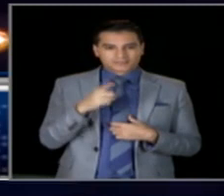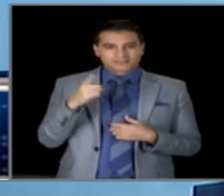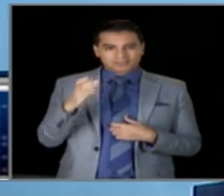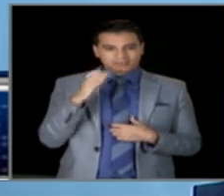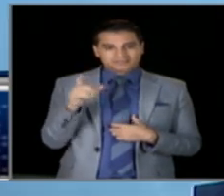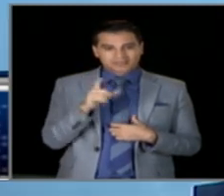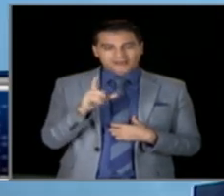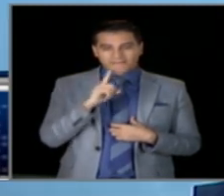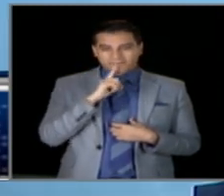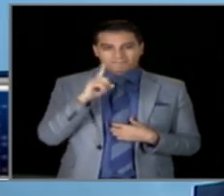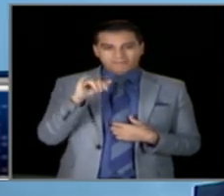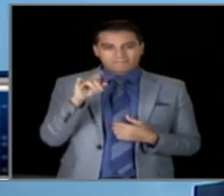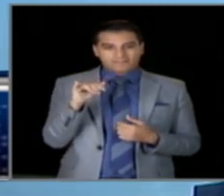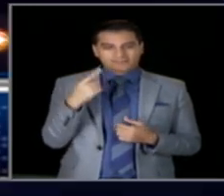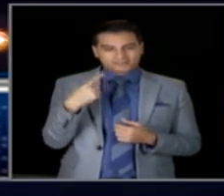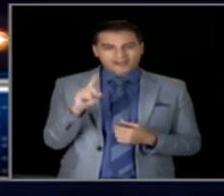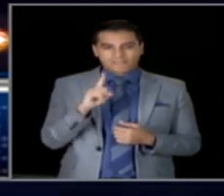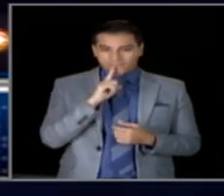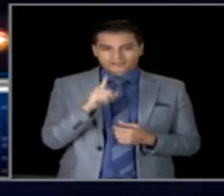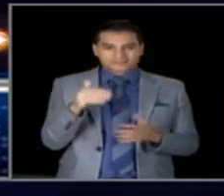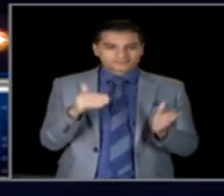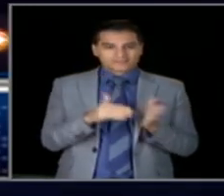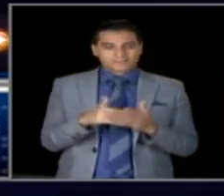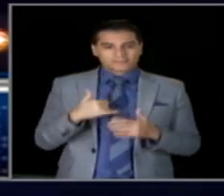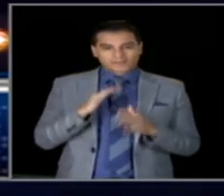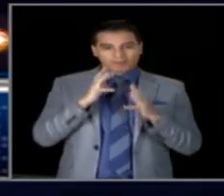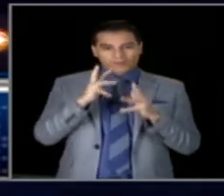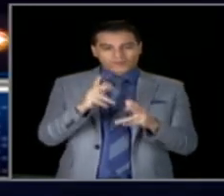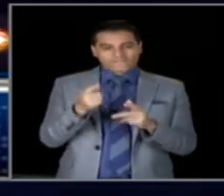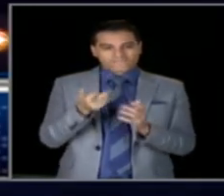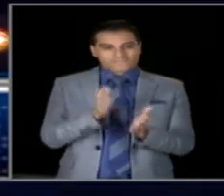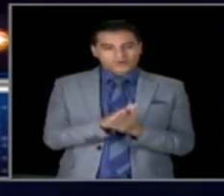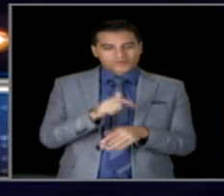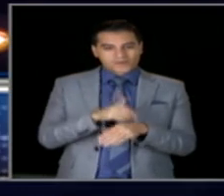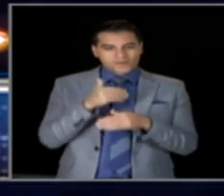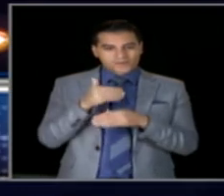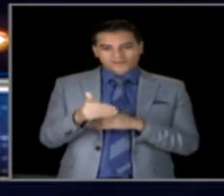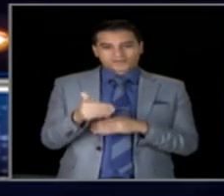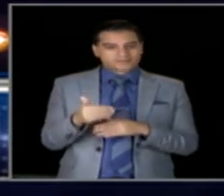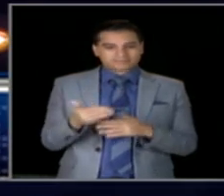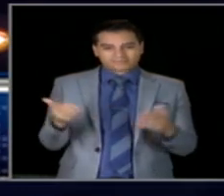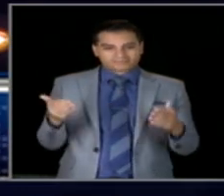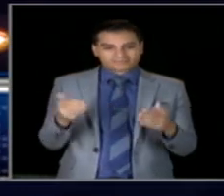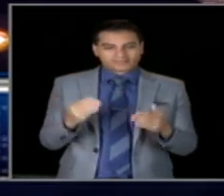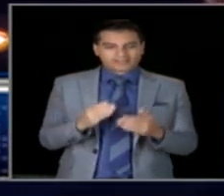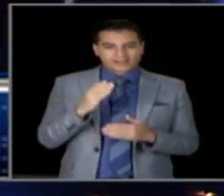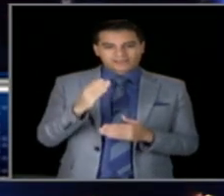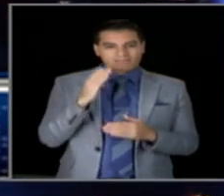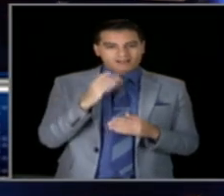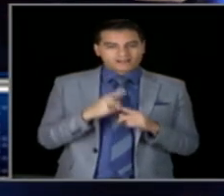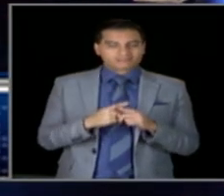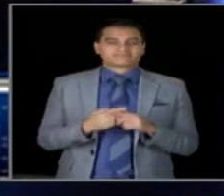صح، بيبي فعلا، ولكن طبعا خدت فرصتك وعرضك. تفضل.